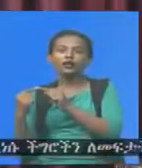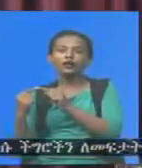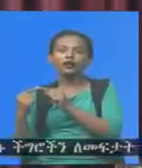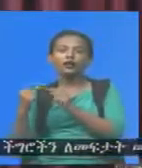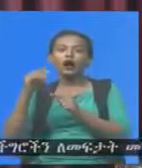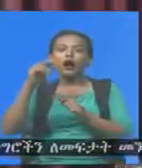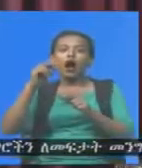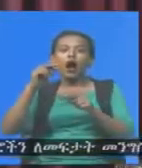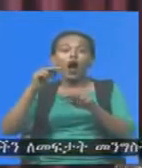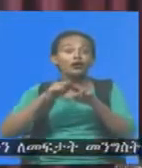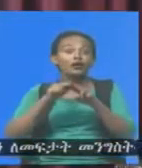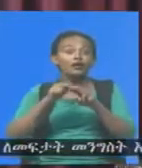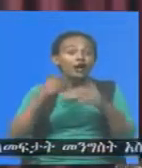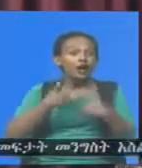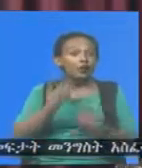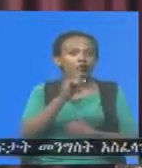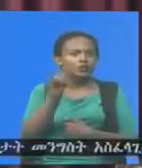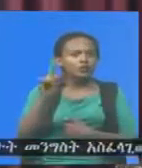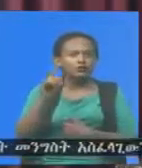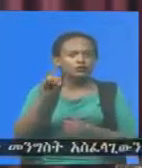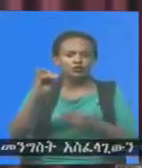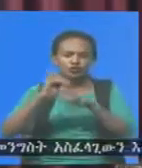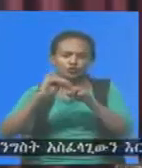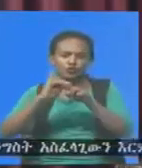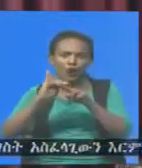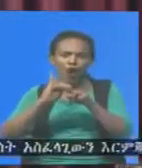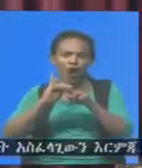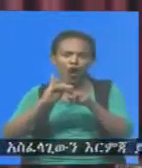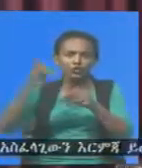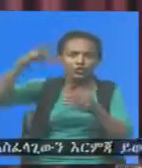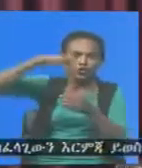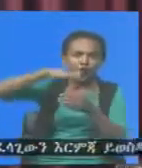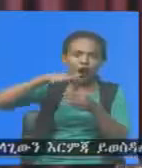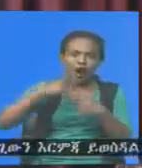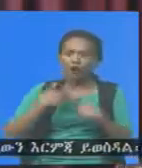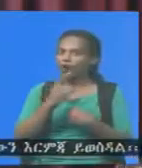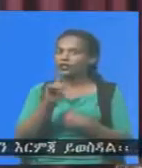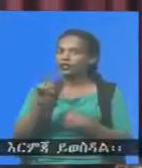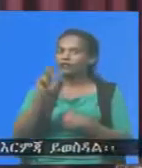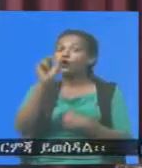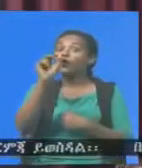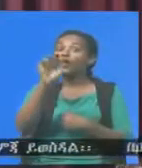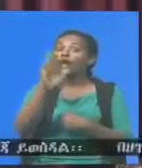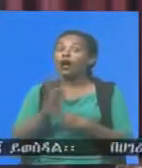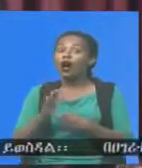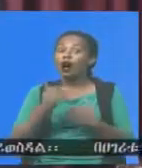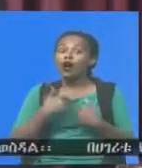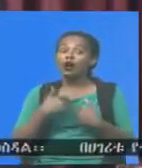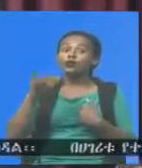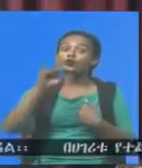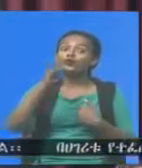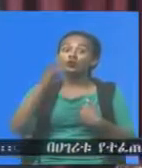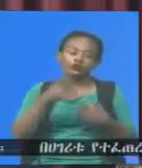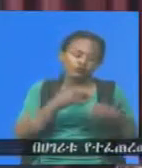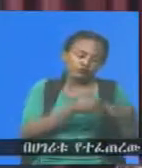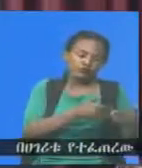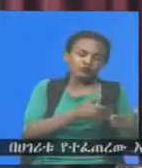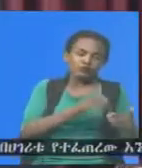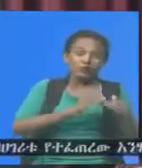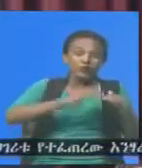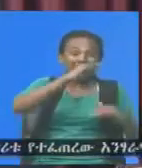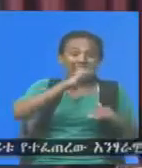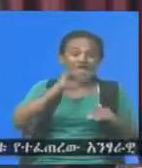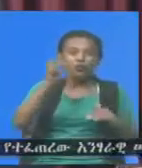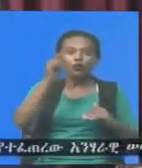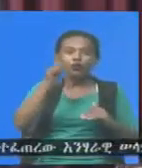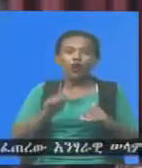ሐረርጌ ካለው አይደለም፣ ጅማ ካለው አይደለም፣ ወለጋ ካለው አይደለም፣ ጎኑ ካለው ጉጂ ኦሮሞ በላይ የቦረና ኦሮሞ